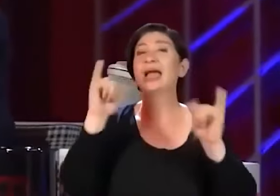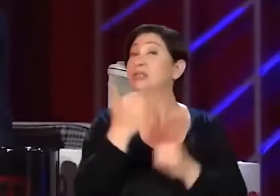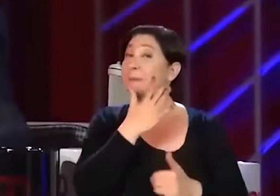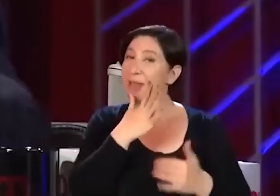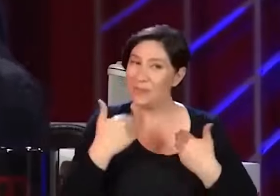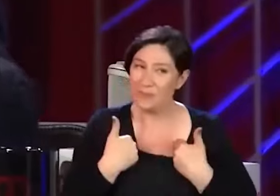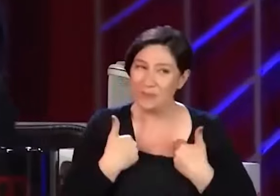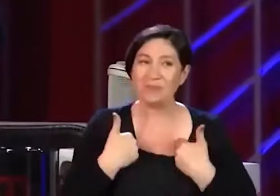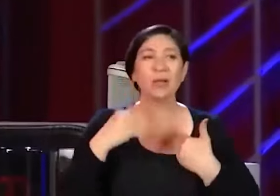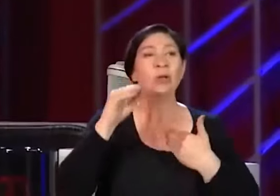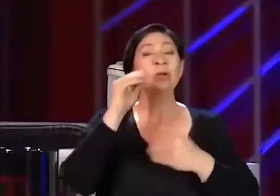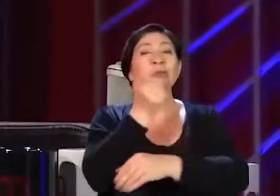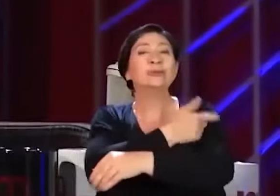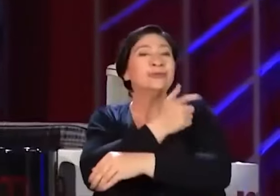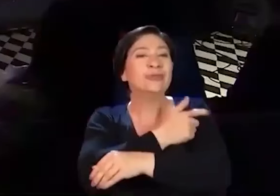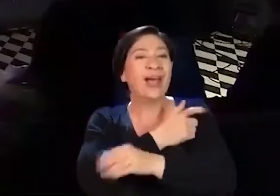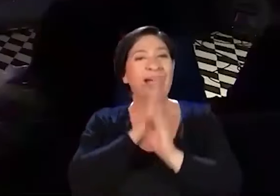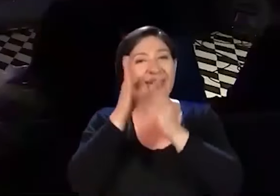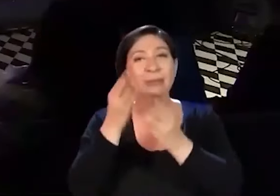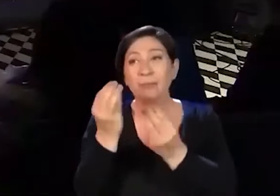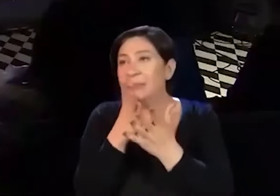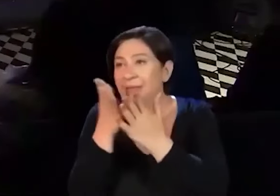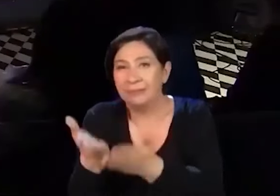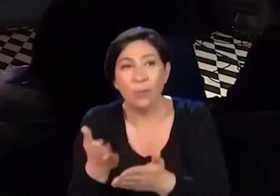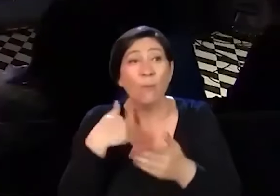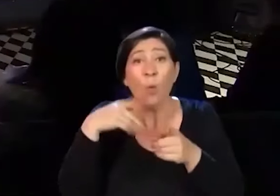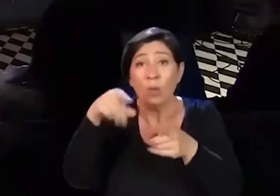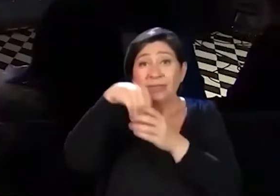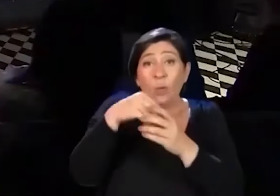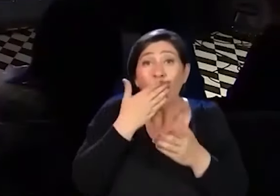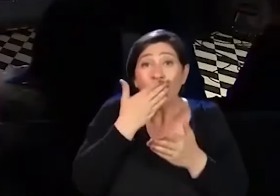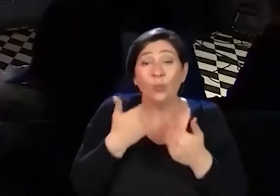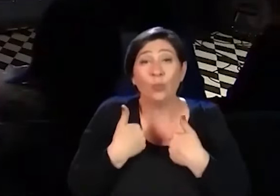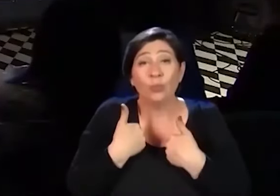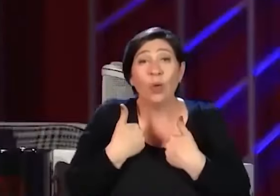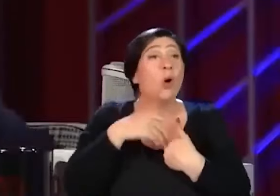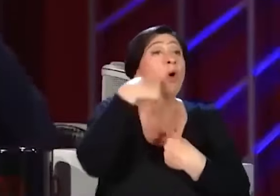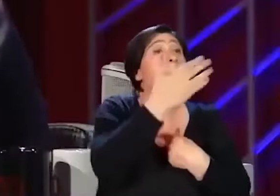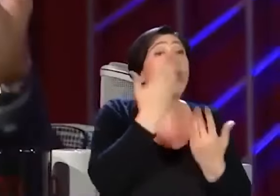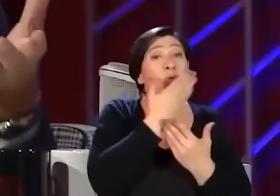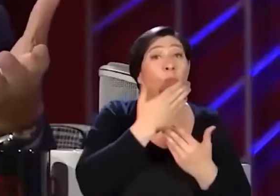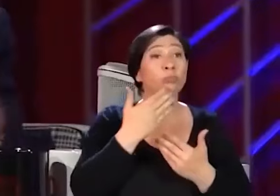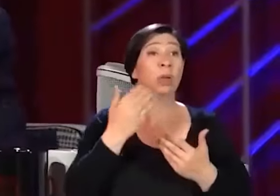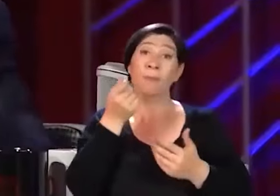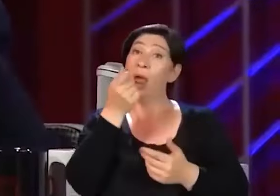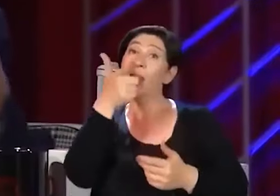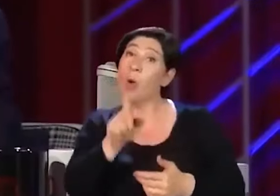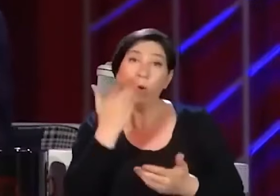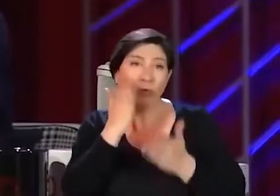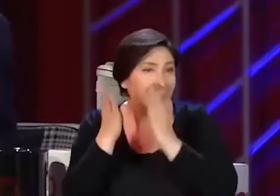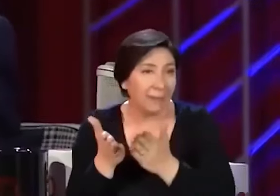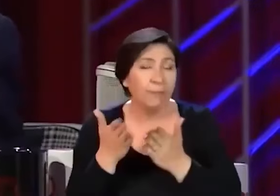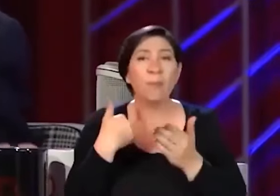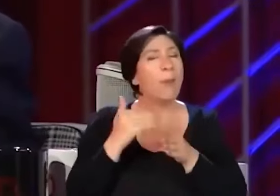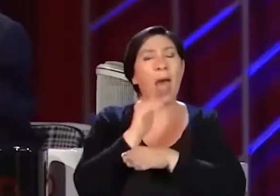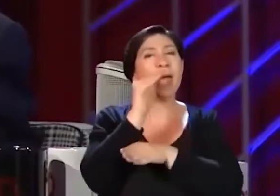bilirim. Çocuk esirgeme kurumu çocuklarında bilirim. Nasıl bilirsin? Onların arasında okudum ama öbür okulda da oldum, kolejde de okudum. Hayatım